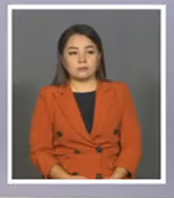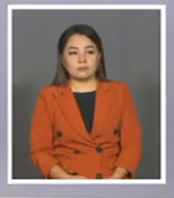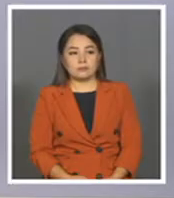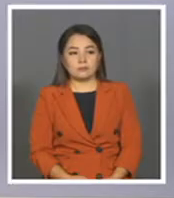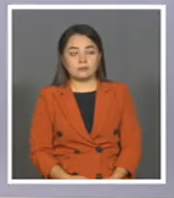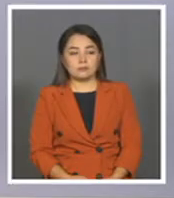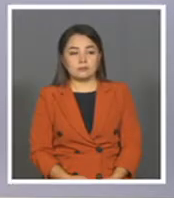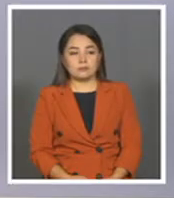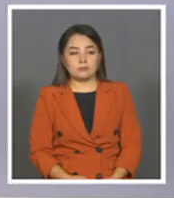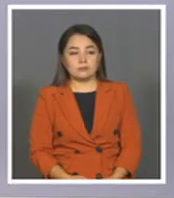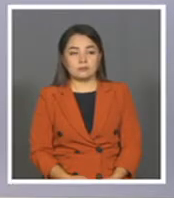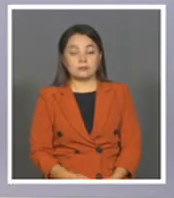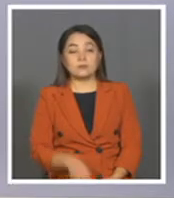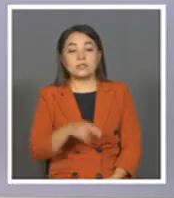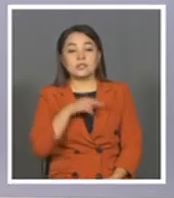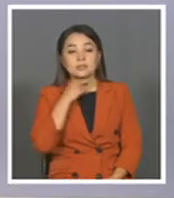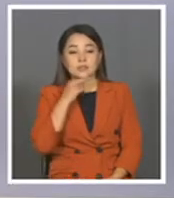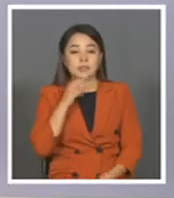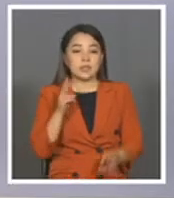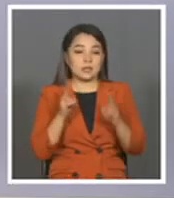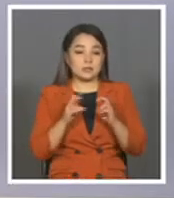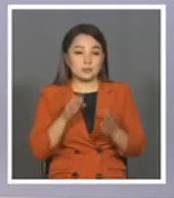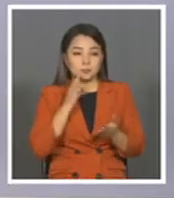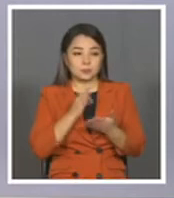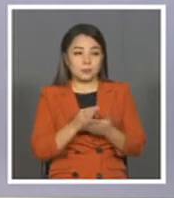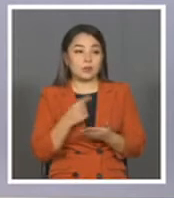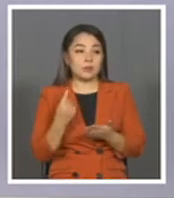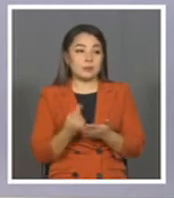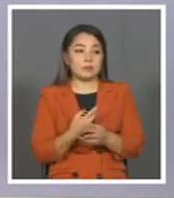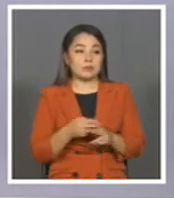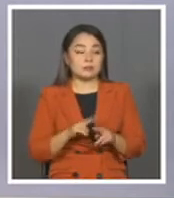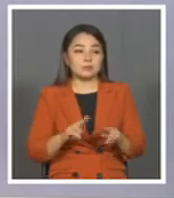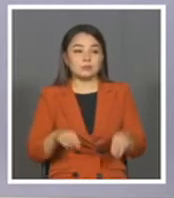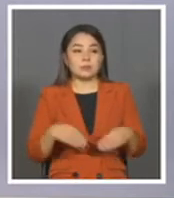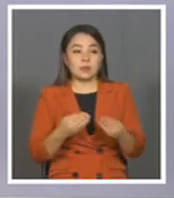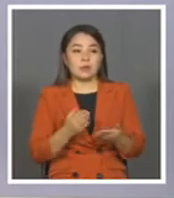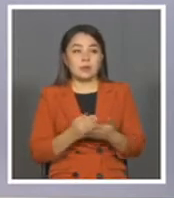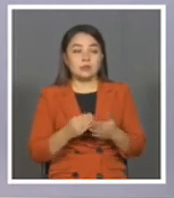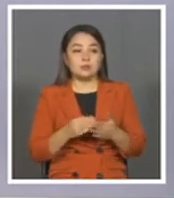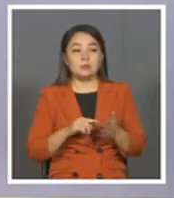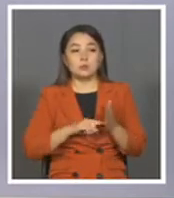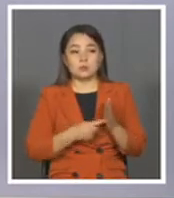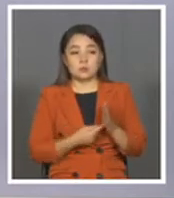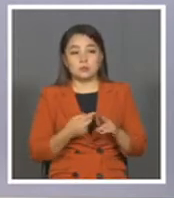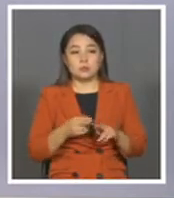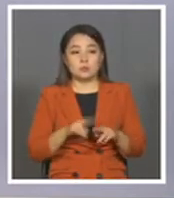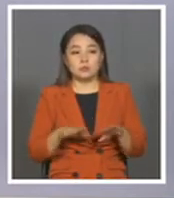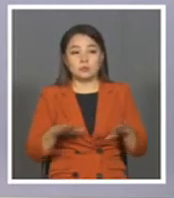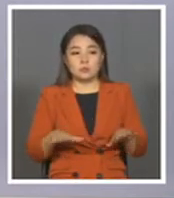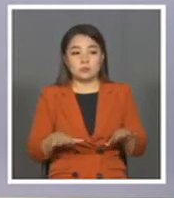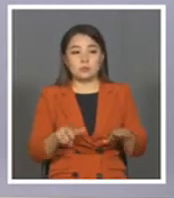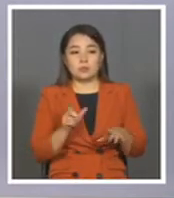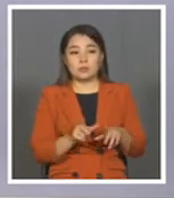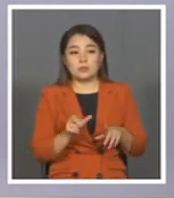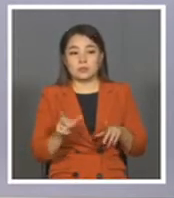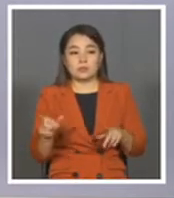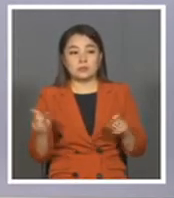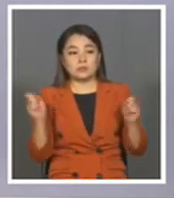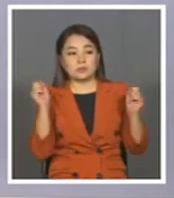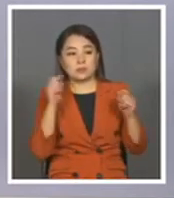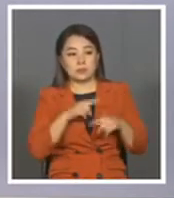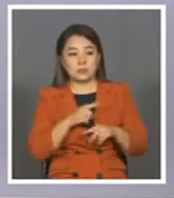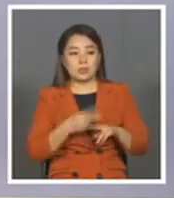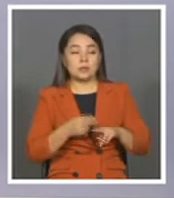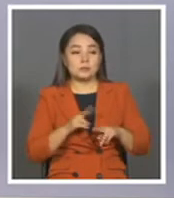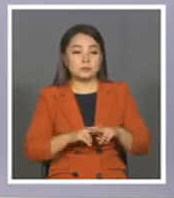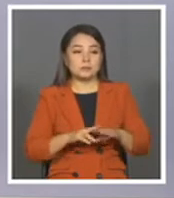Ал енді жауабымызды тексерейік. Алдымен біз берілген нүктелерге сәйкес олардың координаттарын анықтаймыз.